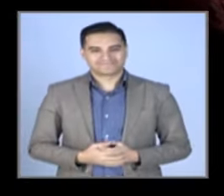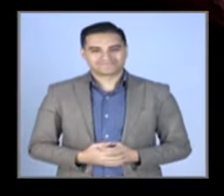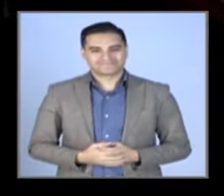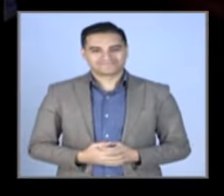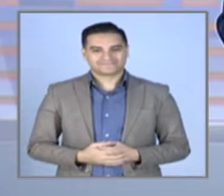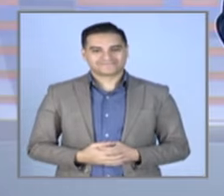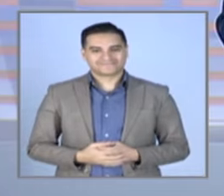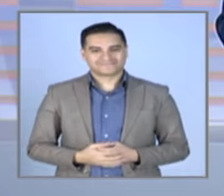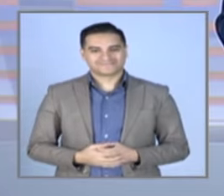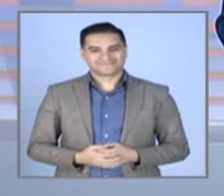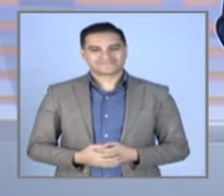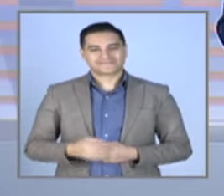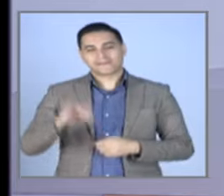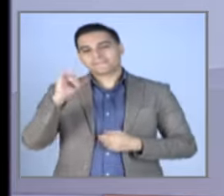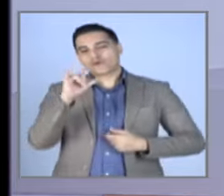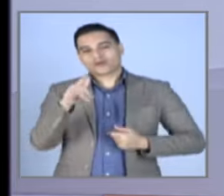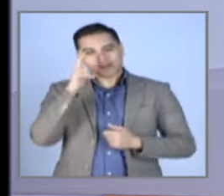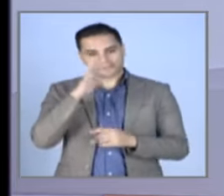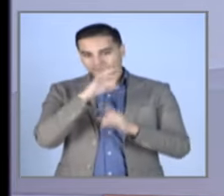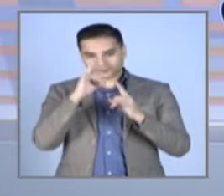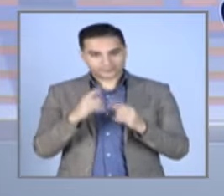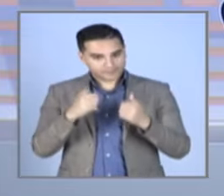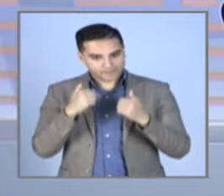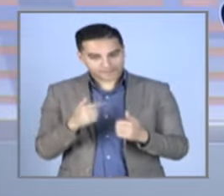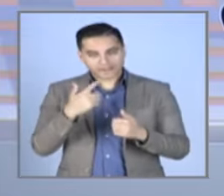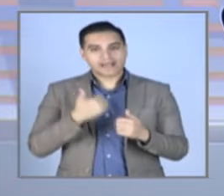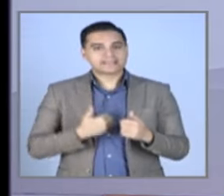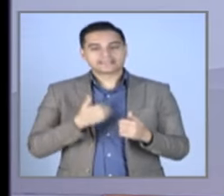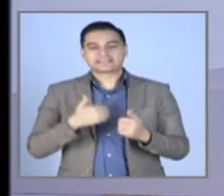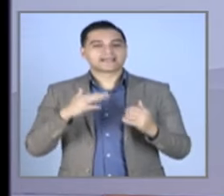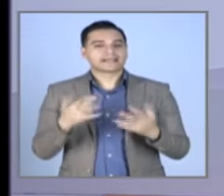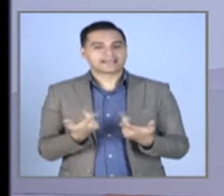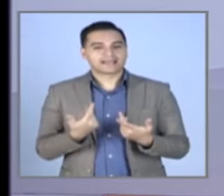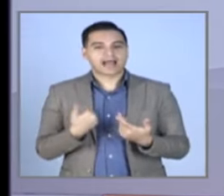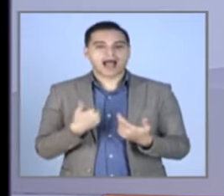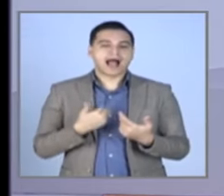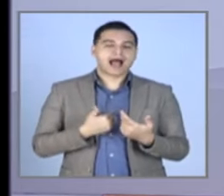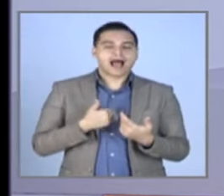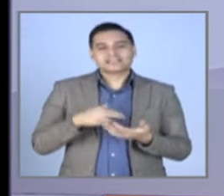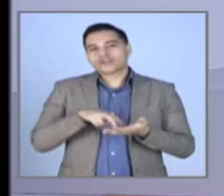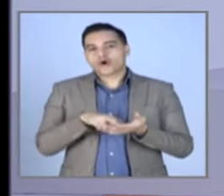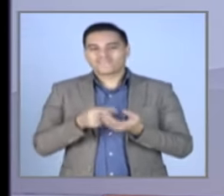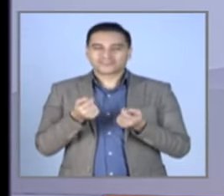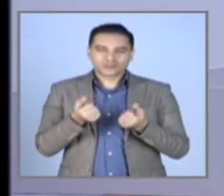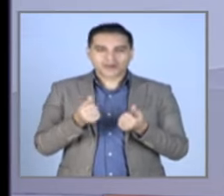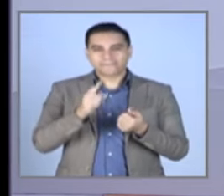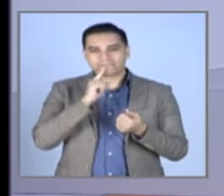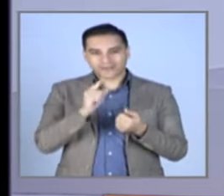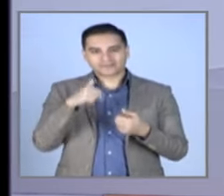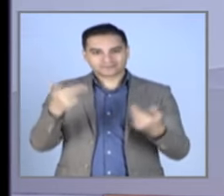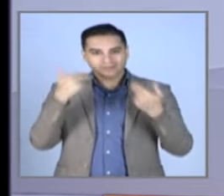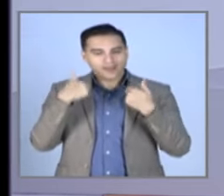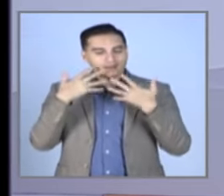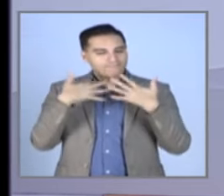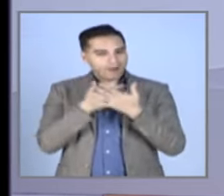ازيك يا منى؟ الحمد لله تمام. إحساسك إيه؟ هو حاسه بخوف شويه بس اجواء الاستوديو